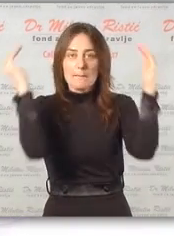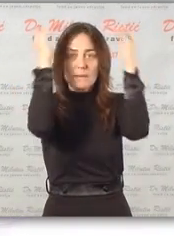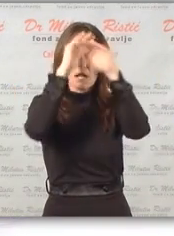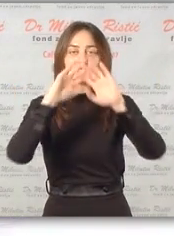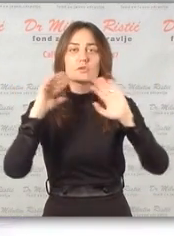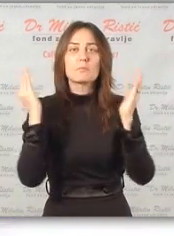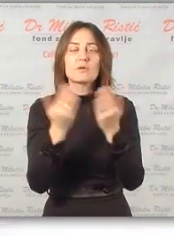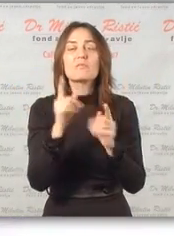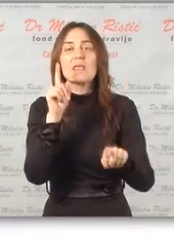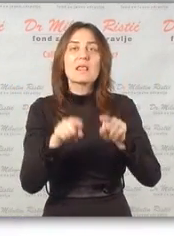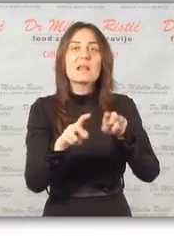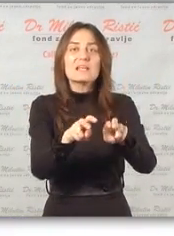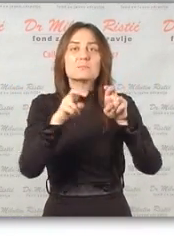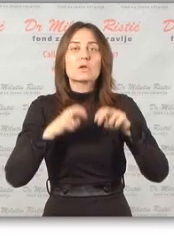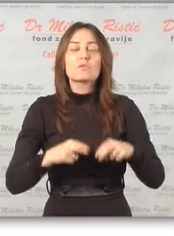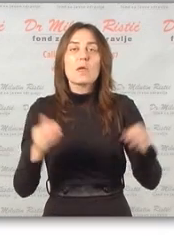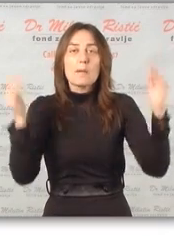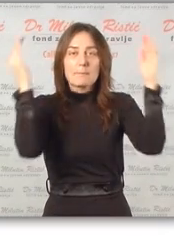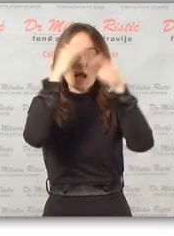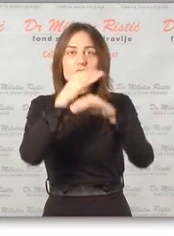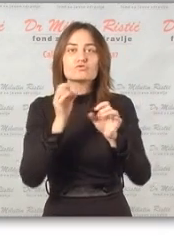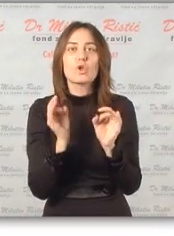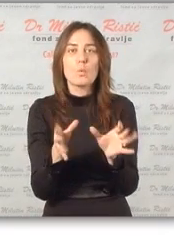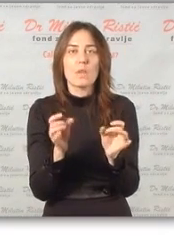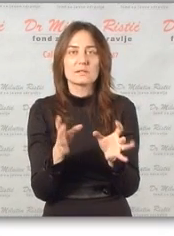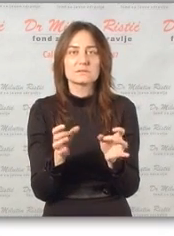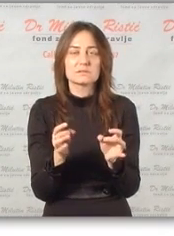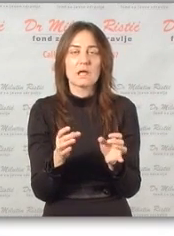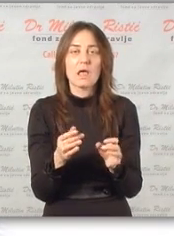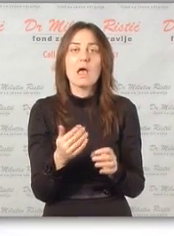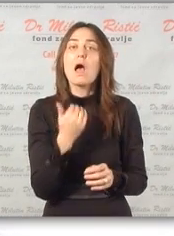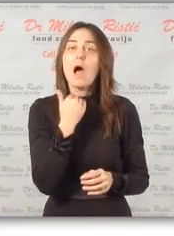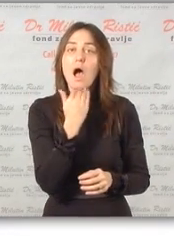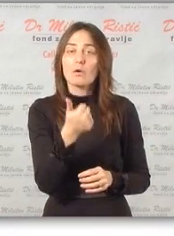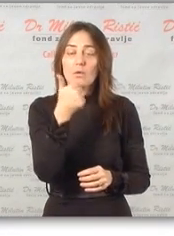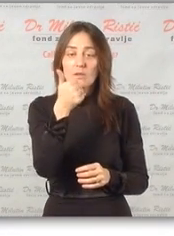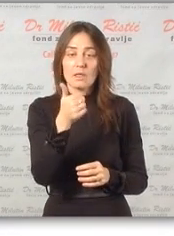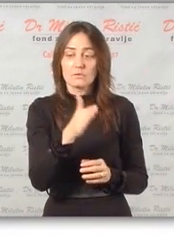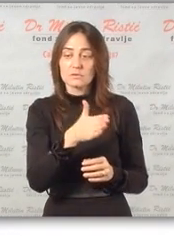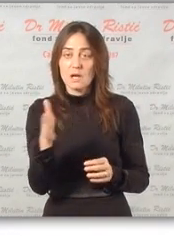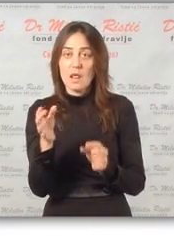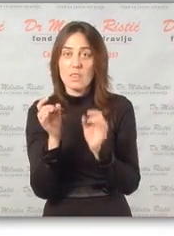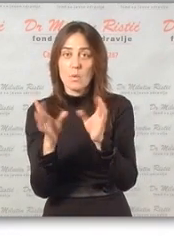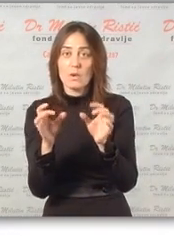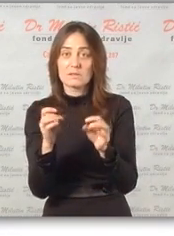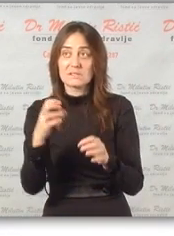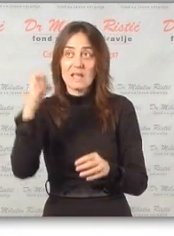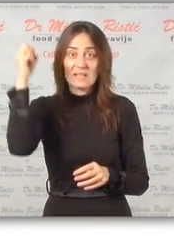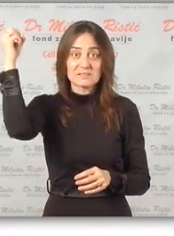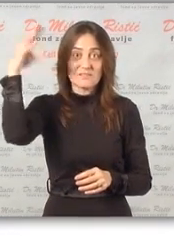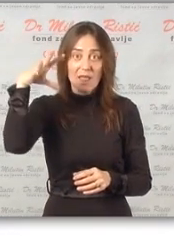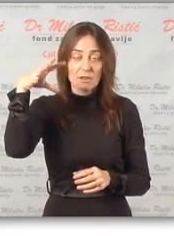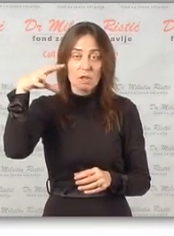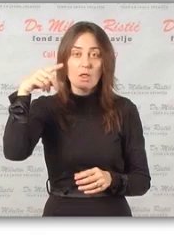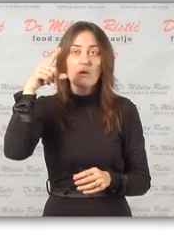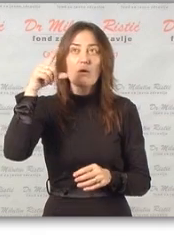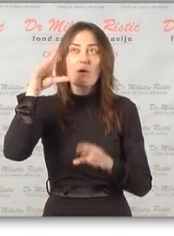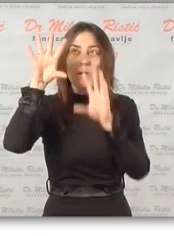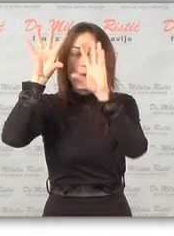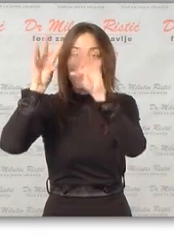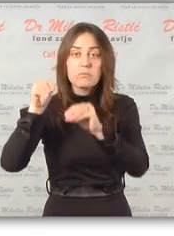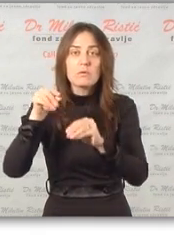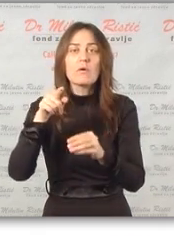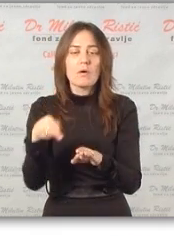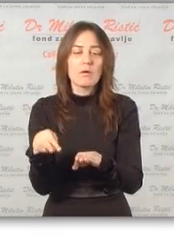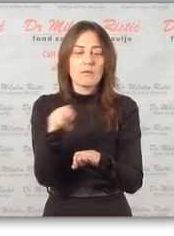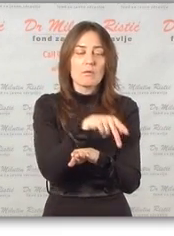i izbegavaju mračne prostorije ili izbegavaju mračne delove ulica. Ako je na jednoj strani ulice